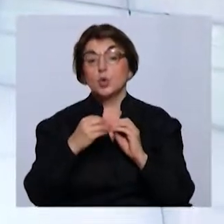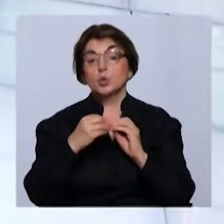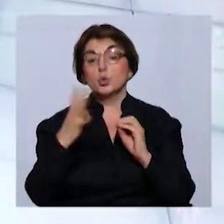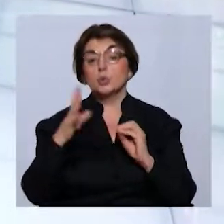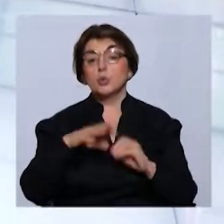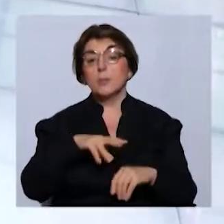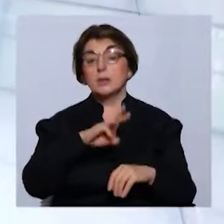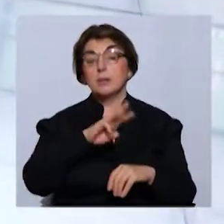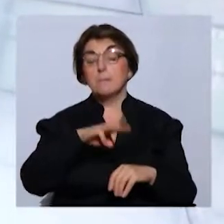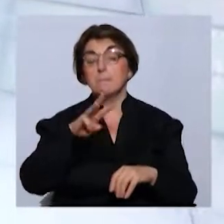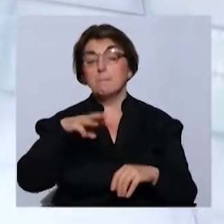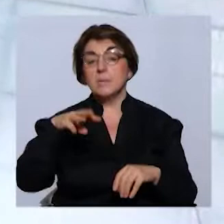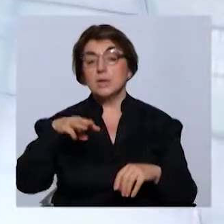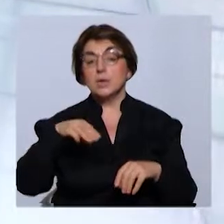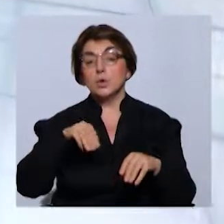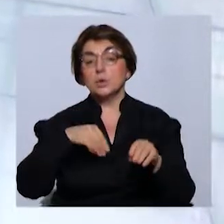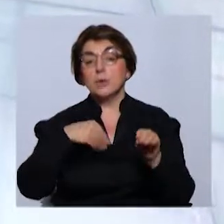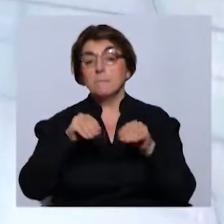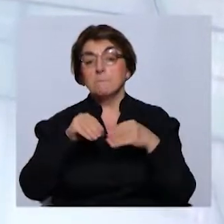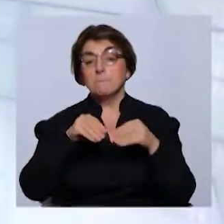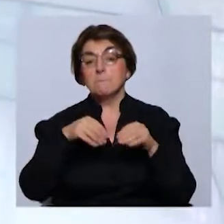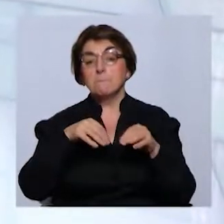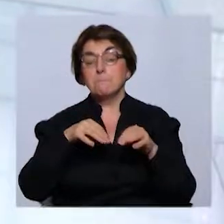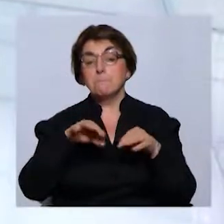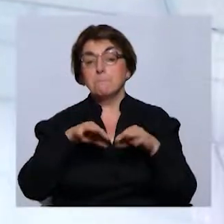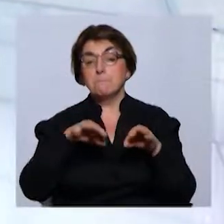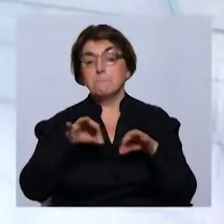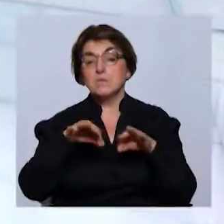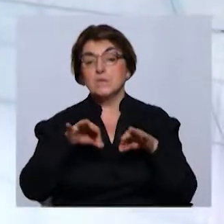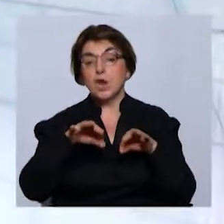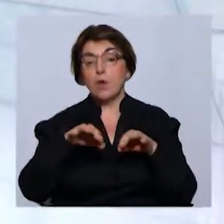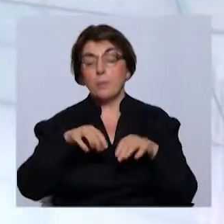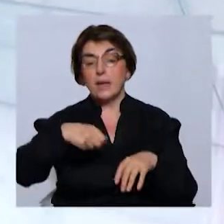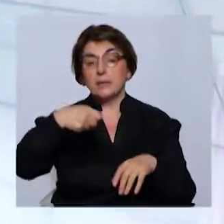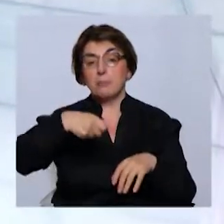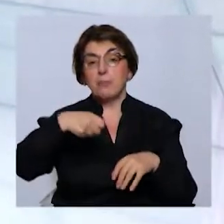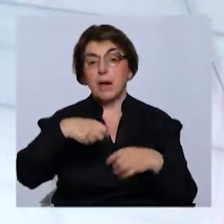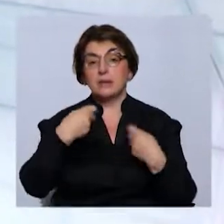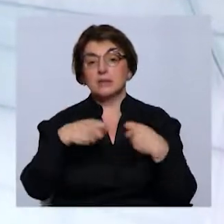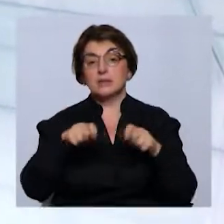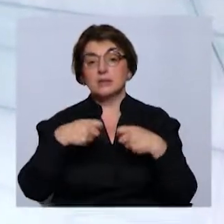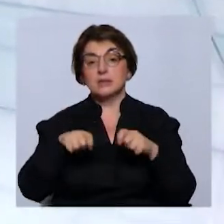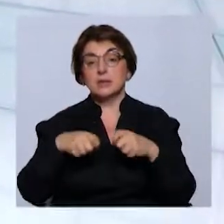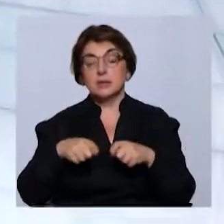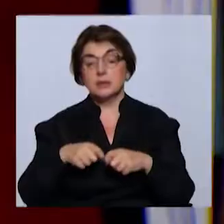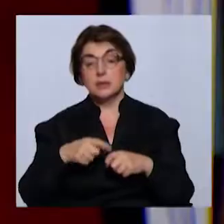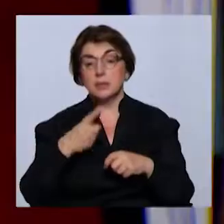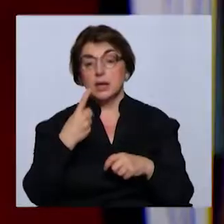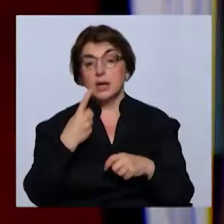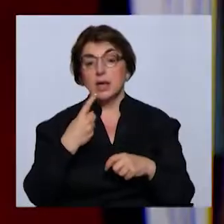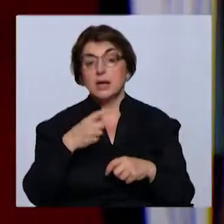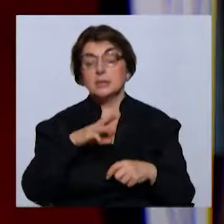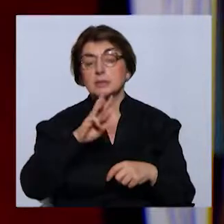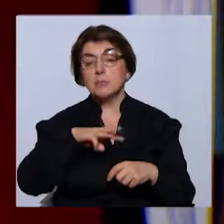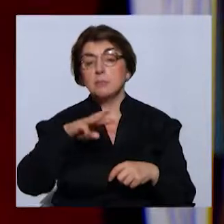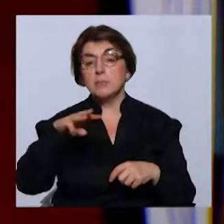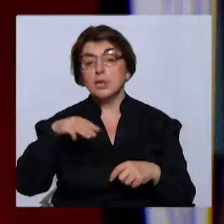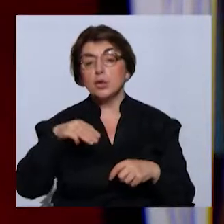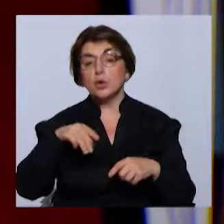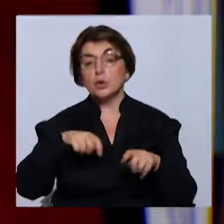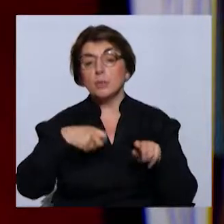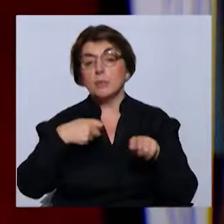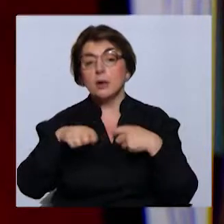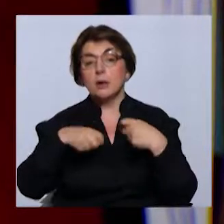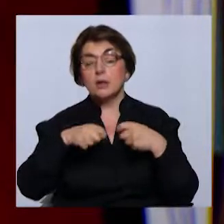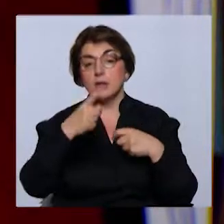მილიონი პოლიეთილენის პარკი იყიდება. ანუ წუთში, ბავშვებო, იყიდება დაახლოებით 1 მილიონი პოლიეთილენის პარკი